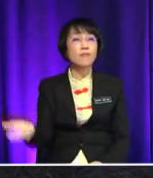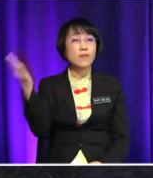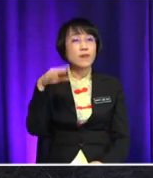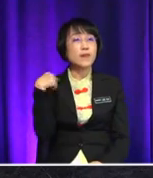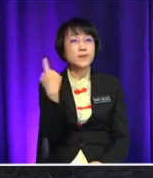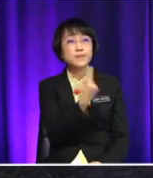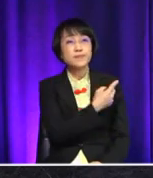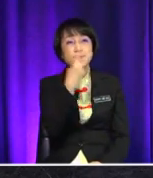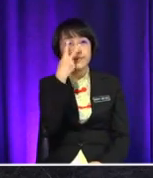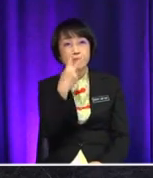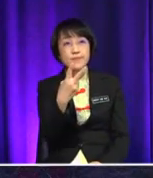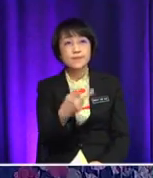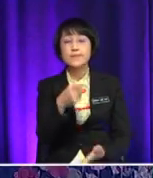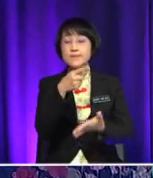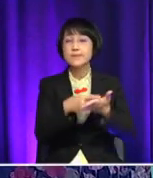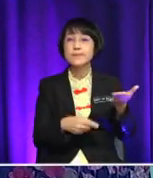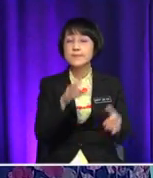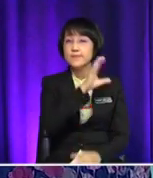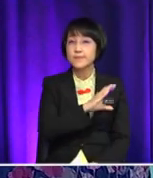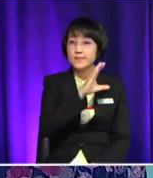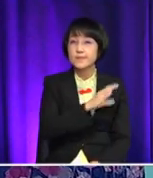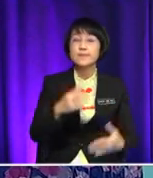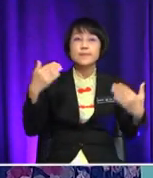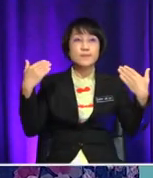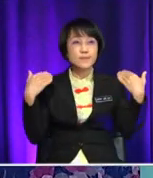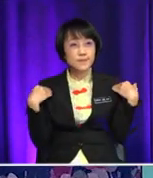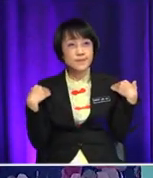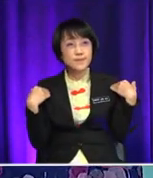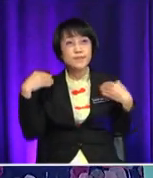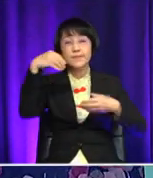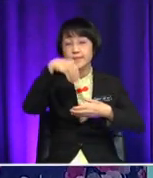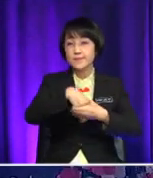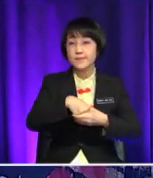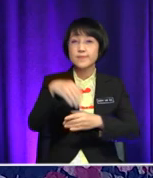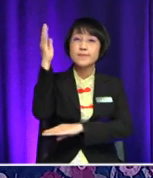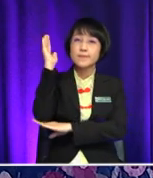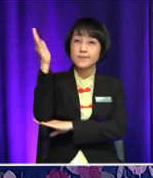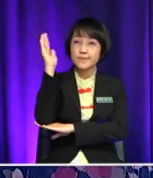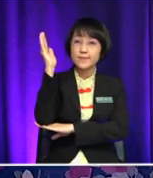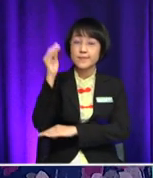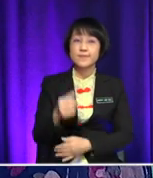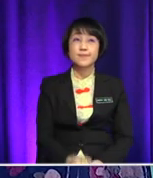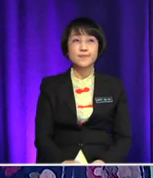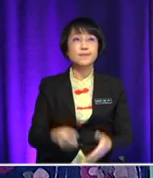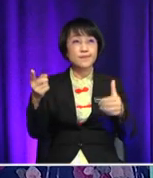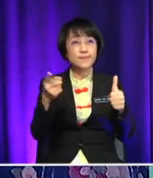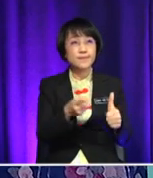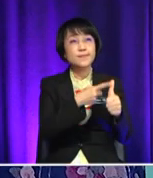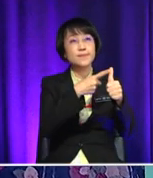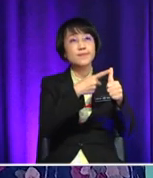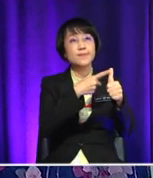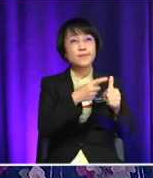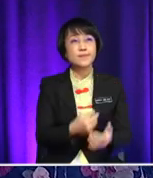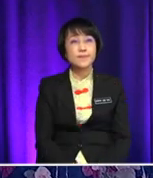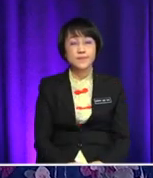bersahajanya ciri-ciri yang ada dalam ceramah Oke kita mulaikan dengan yang pertama yang